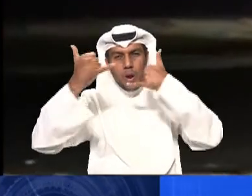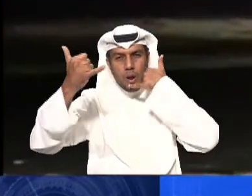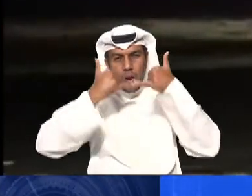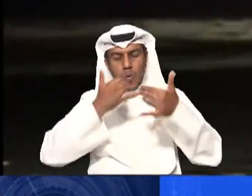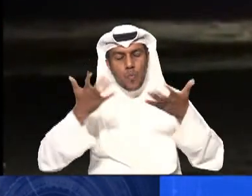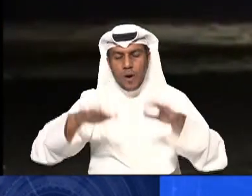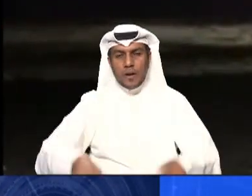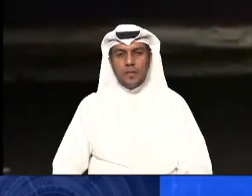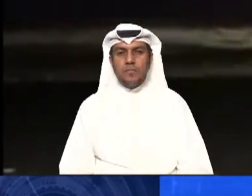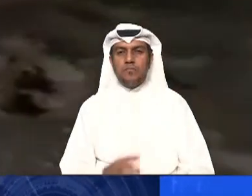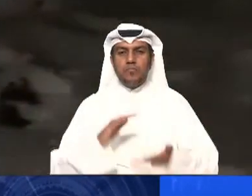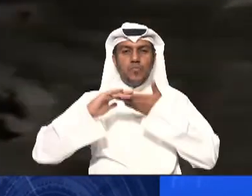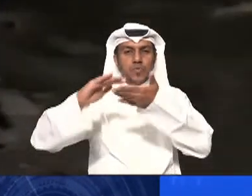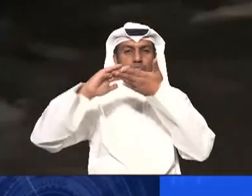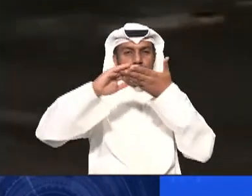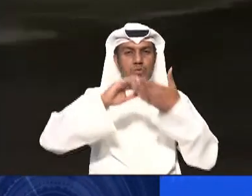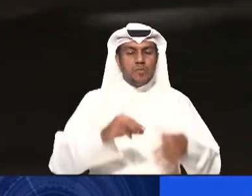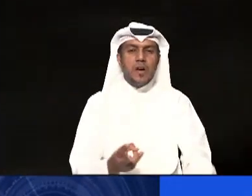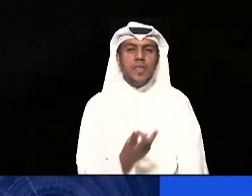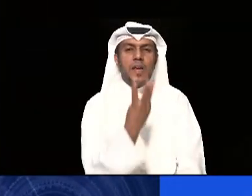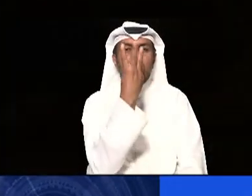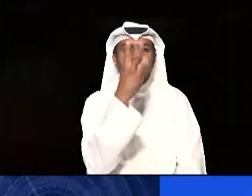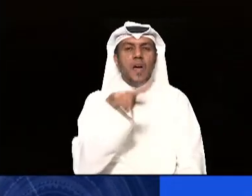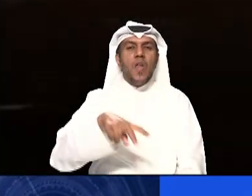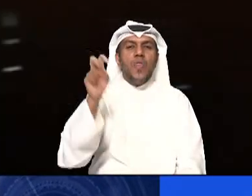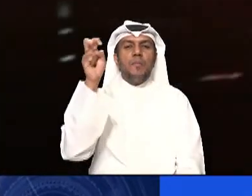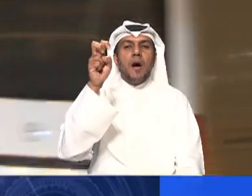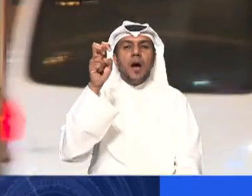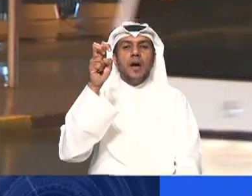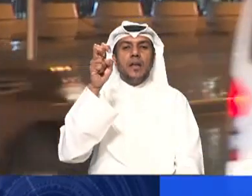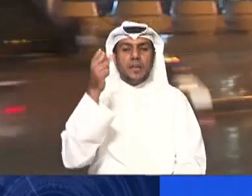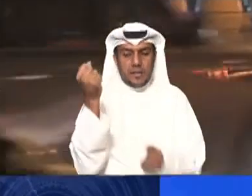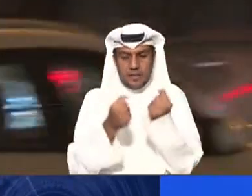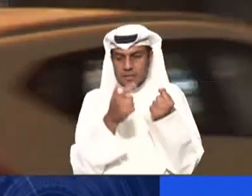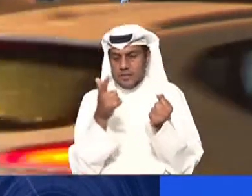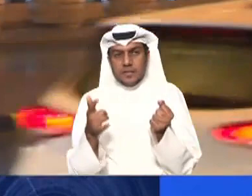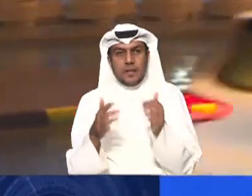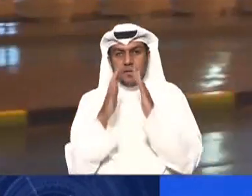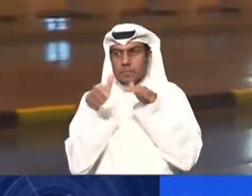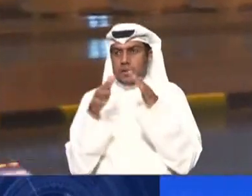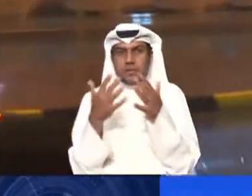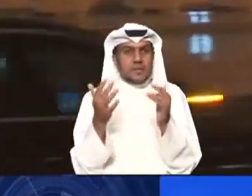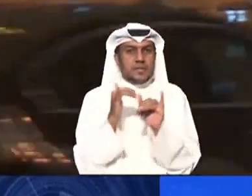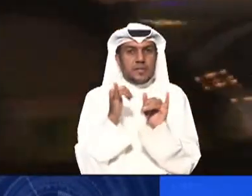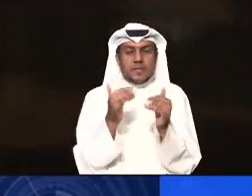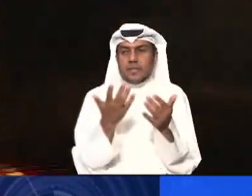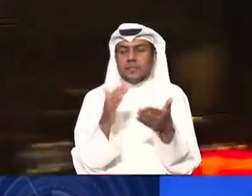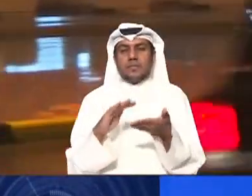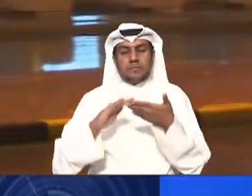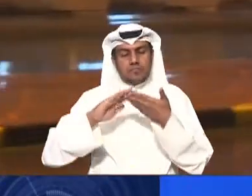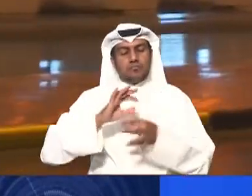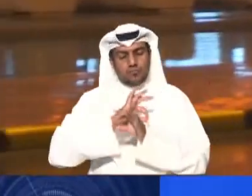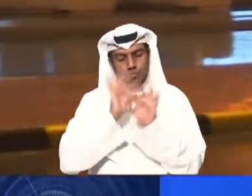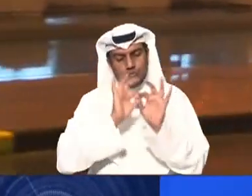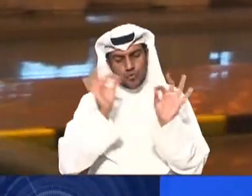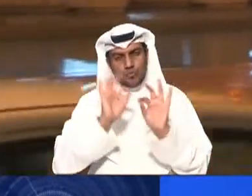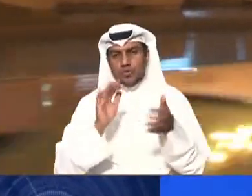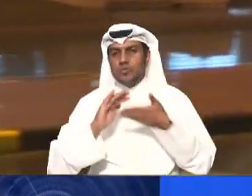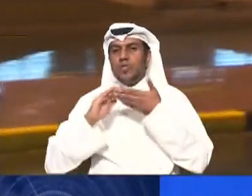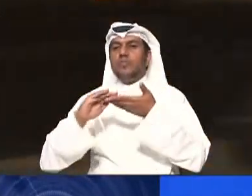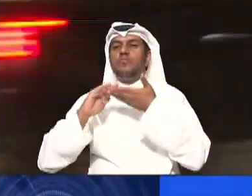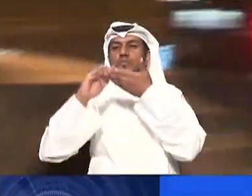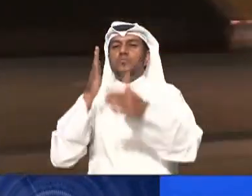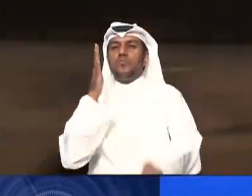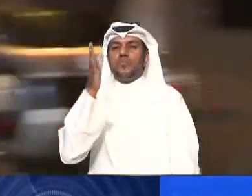إنقاذ 83 شخصا كانوا محتجزين في مركباتهم بالمناطق البرية، بالإضافة إلى بلاغات أخرى من ضمنها